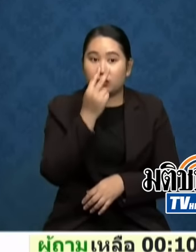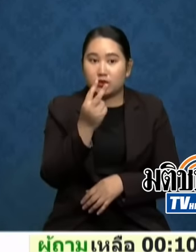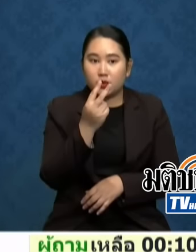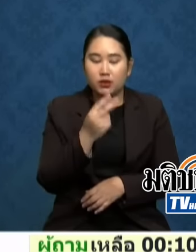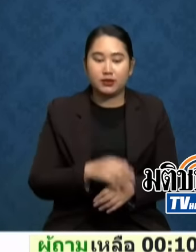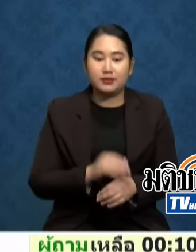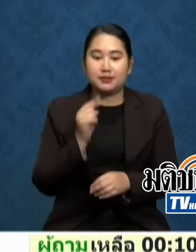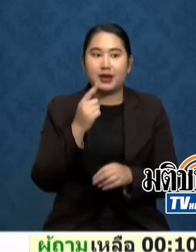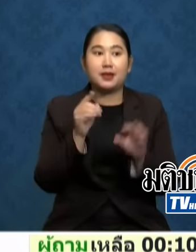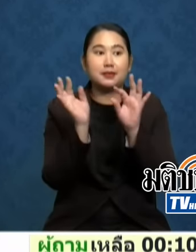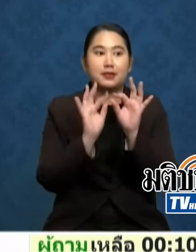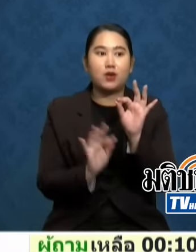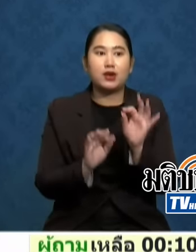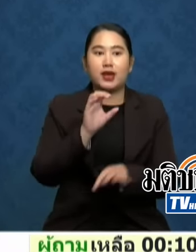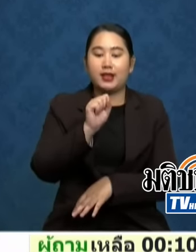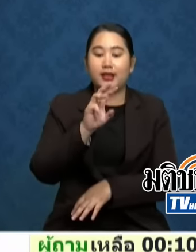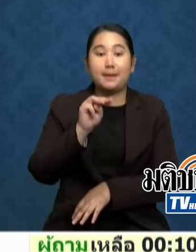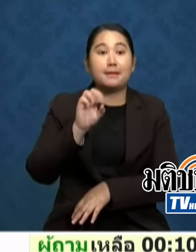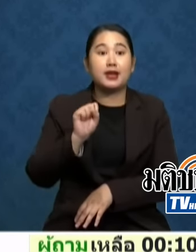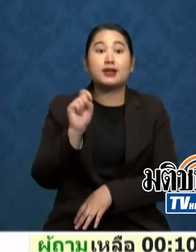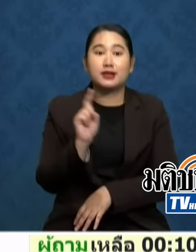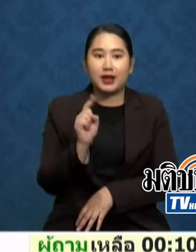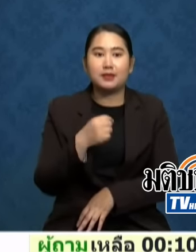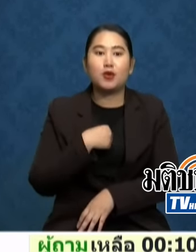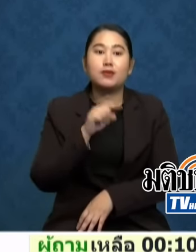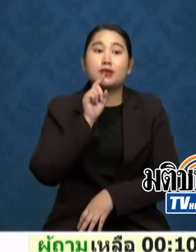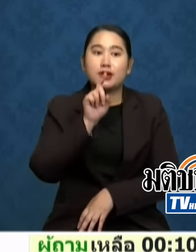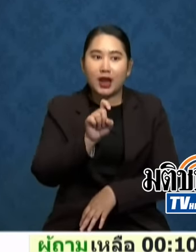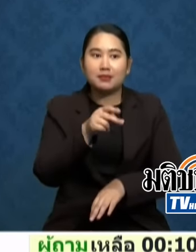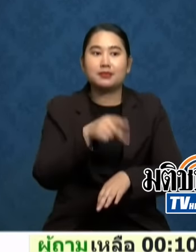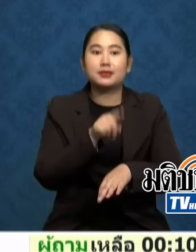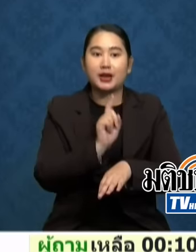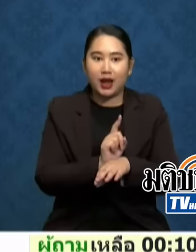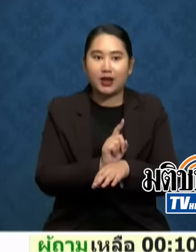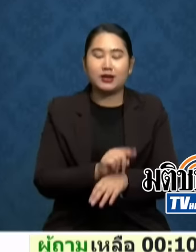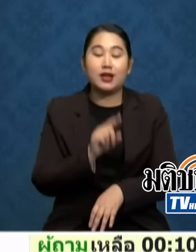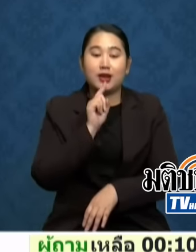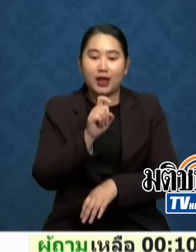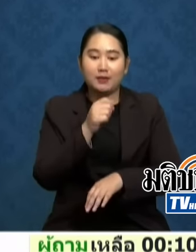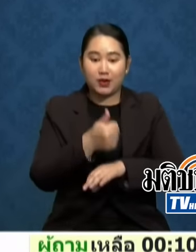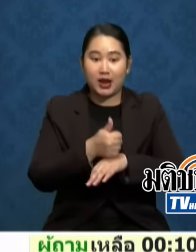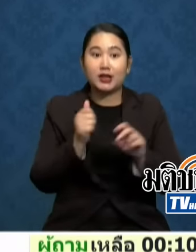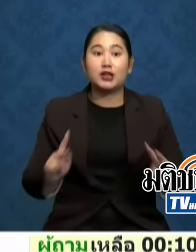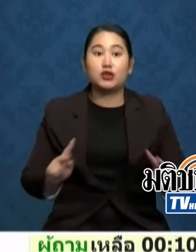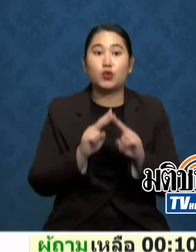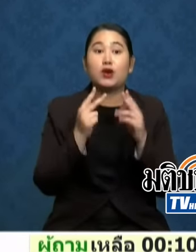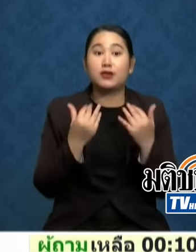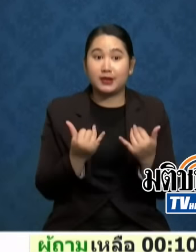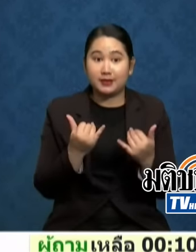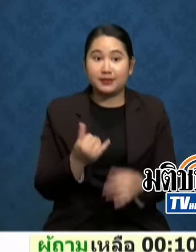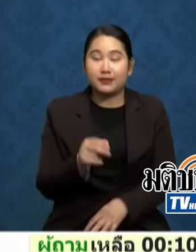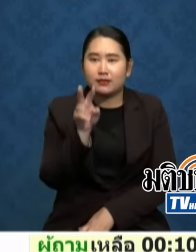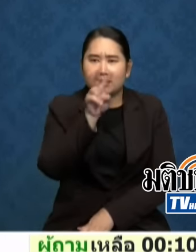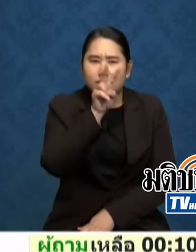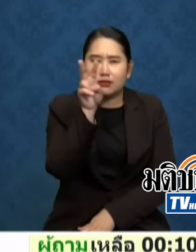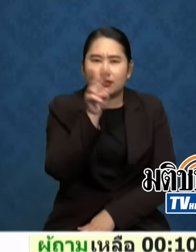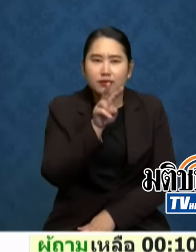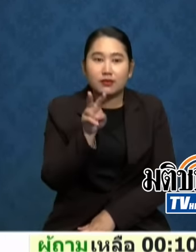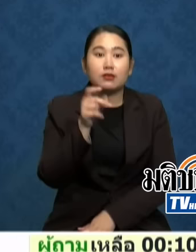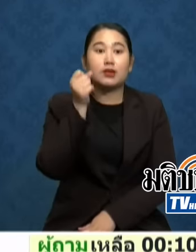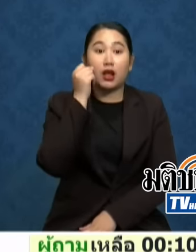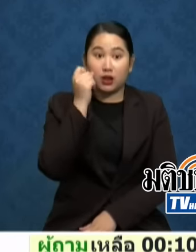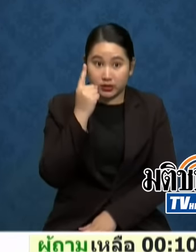ล้วข้อความมันเป็นยังไงผมถามท่านประธานแล้วผมถามท่านรัฐมนตรีตอนนี้เลยนะครับท่านอ่านแล้ว